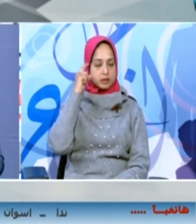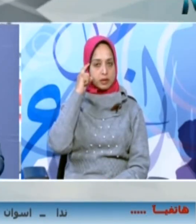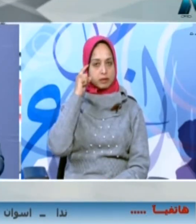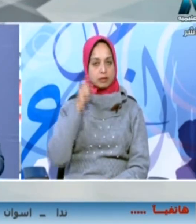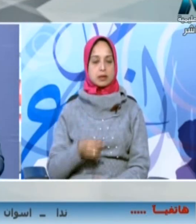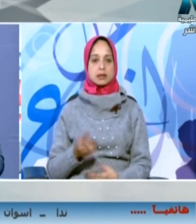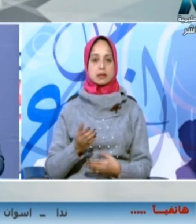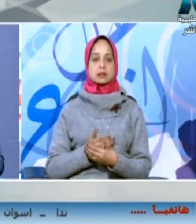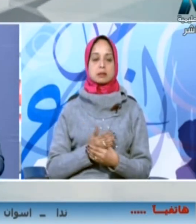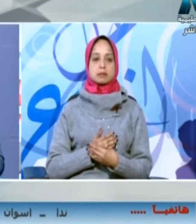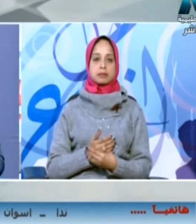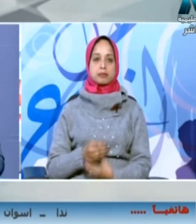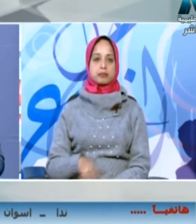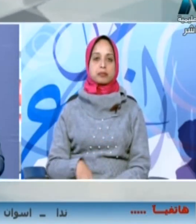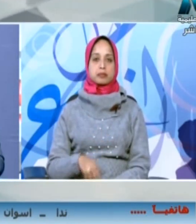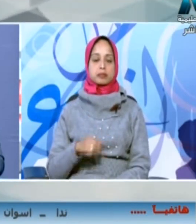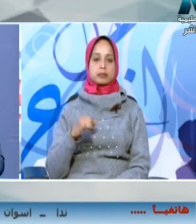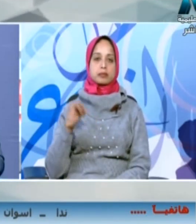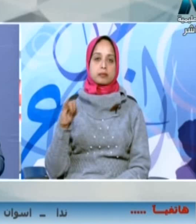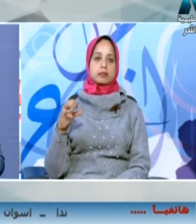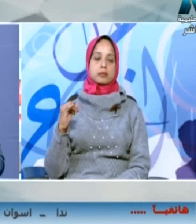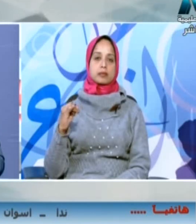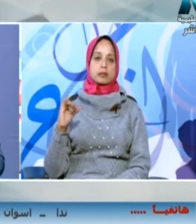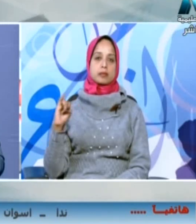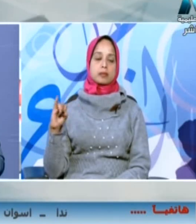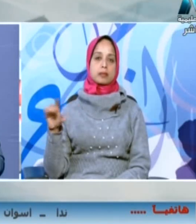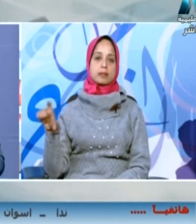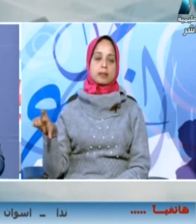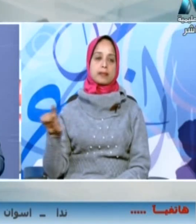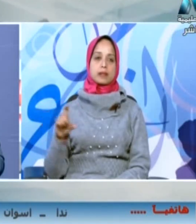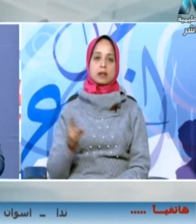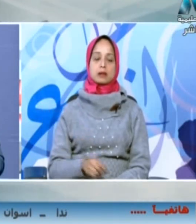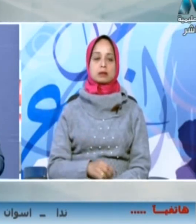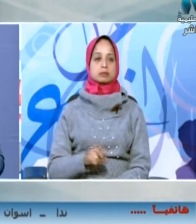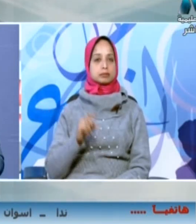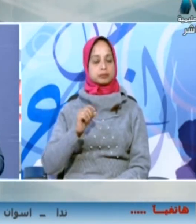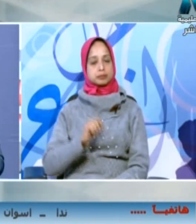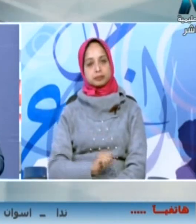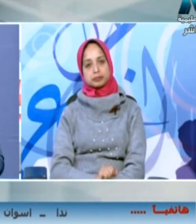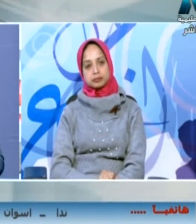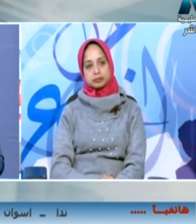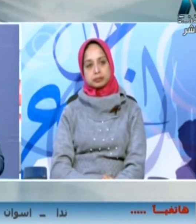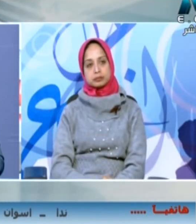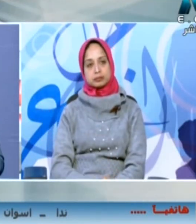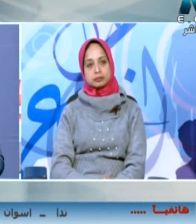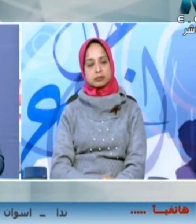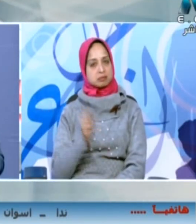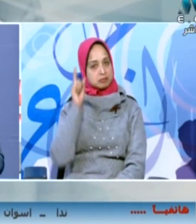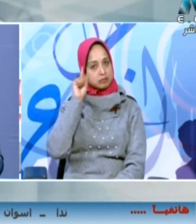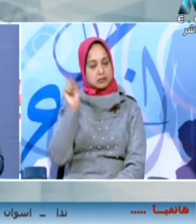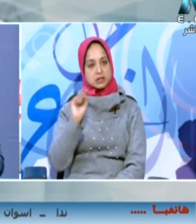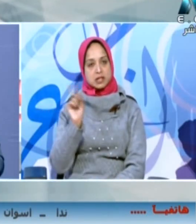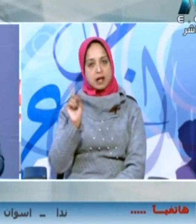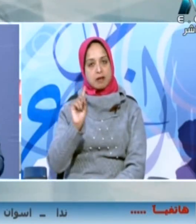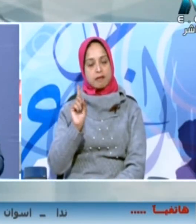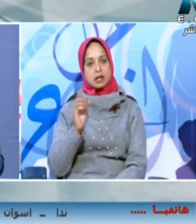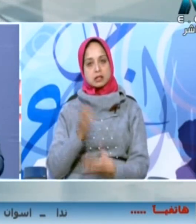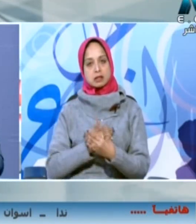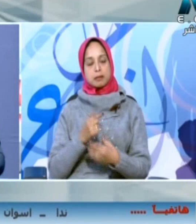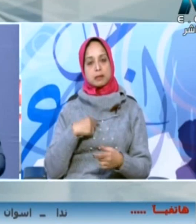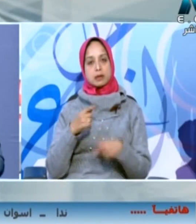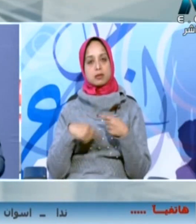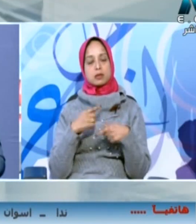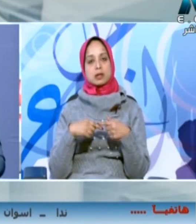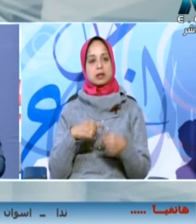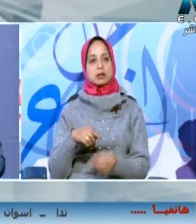لا يا مستر، ما الاسئله بجاوب بس لا، لكن مش عارفاها يعني. ايه؟ اسئله مش عارفاها عشان كده قلتها. طب تمام، بصي انا